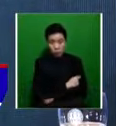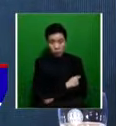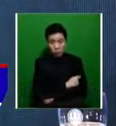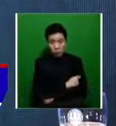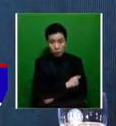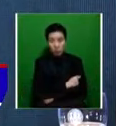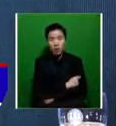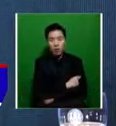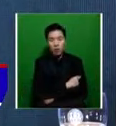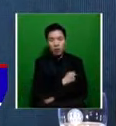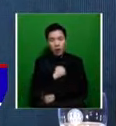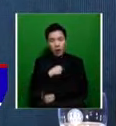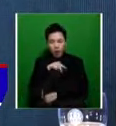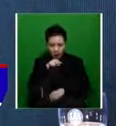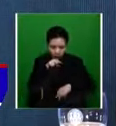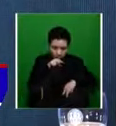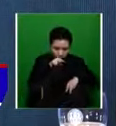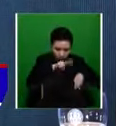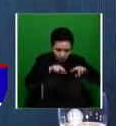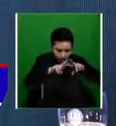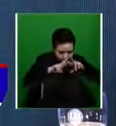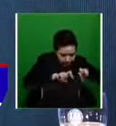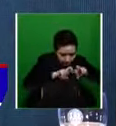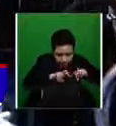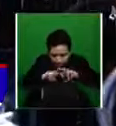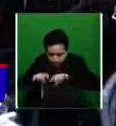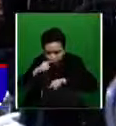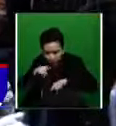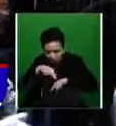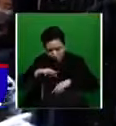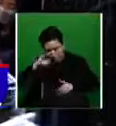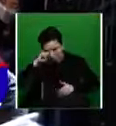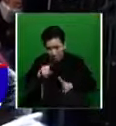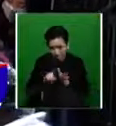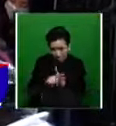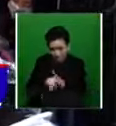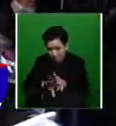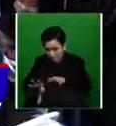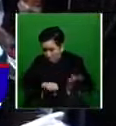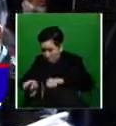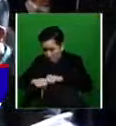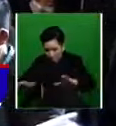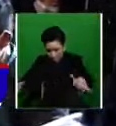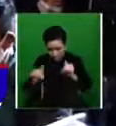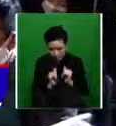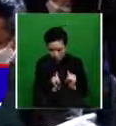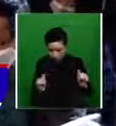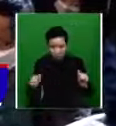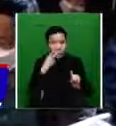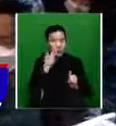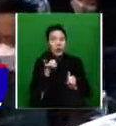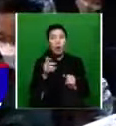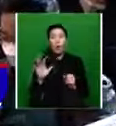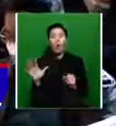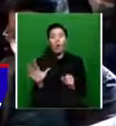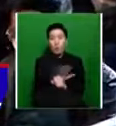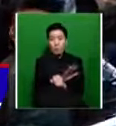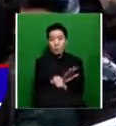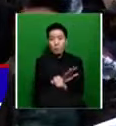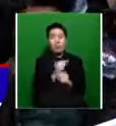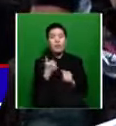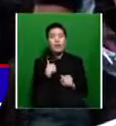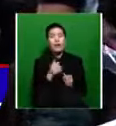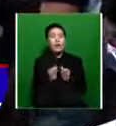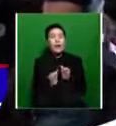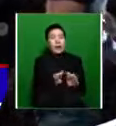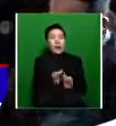หาผู้ที่ติดเชื้อนะครับได้ครบเกือบทุกรายได้มีการแถลงทำ